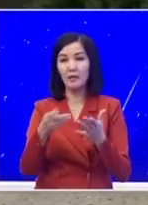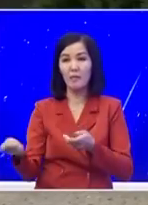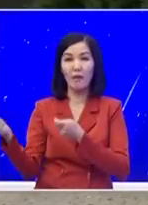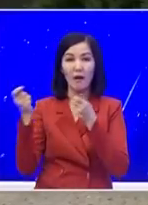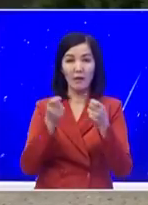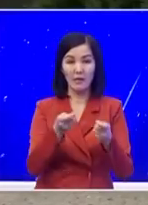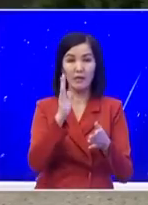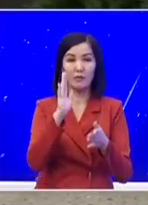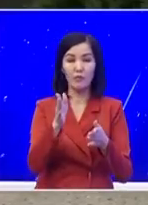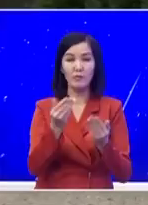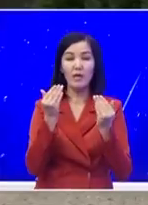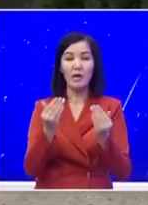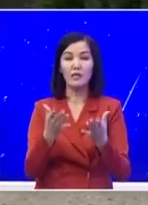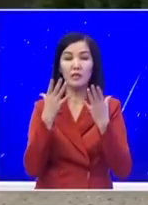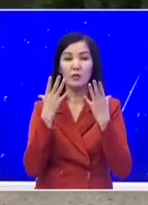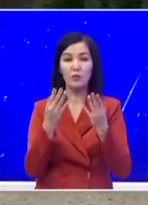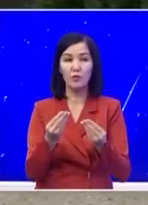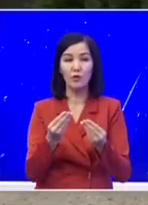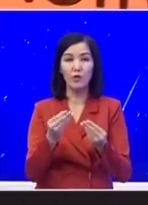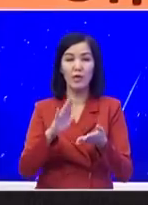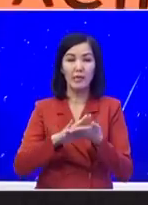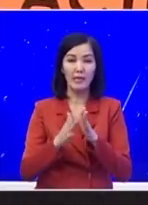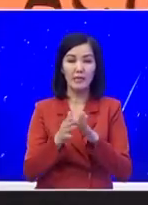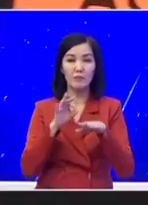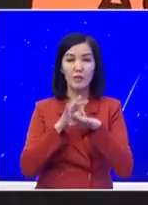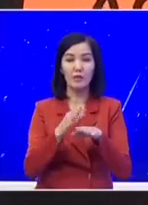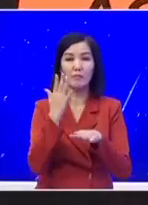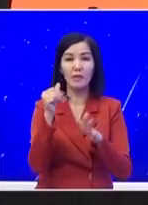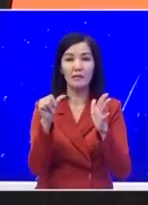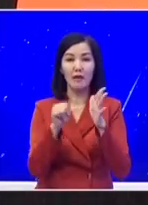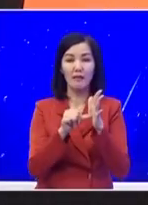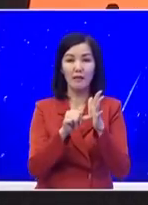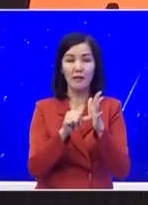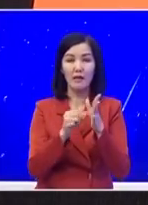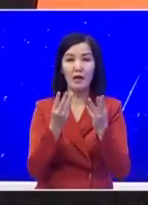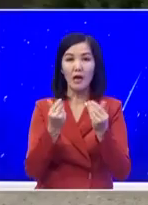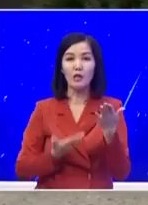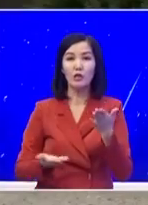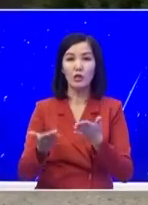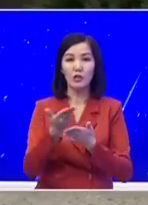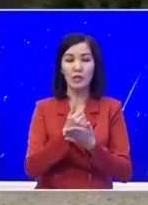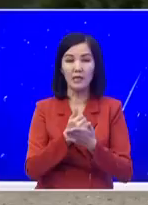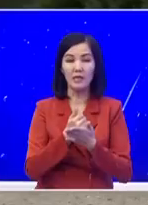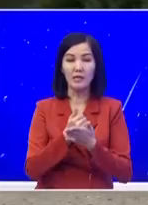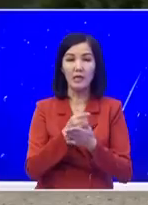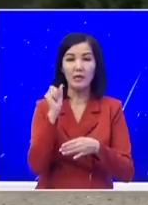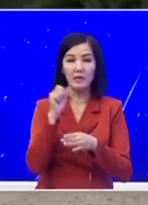аламыз деп отырмыз. Қазіргі кезде сөйлесіп жатырмыз. 5-6 концентраторға жететін ақша жиналған сайын біз оны